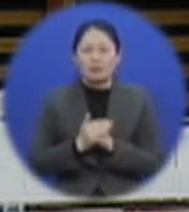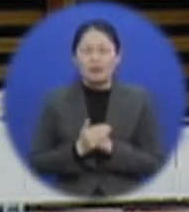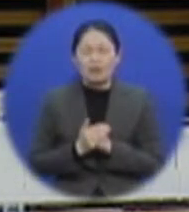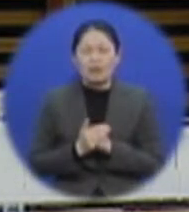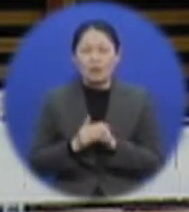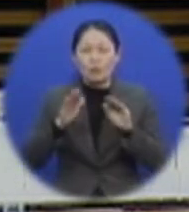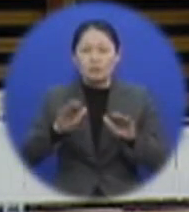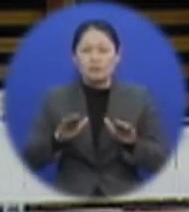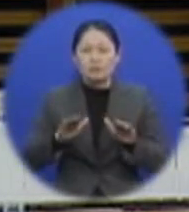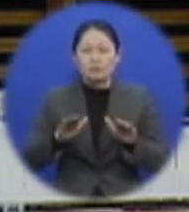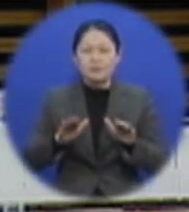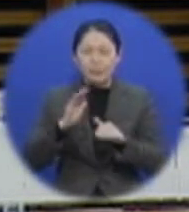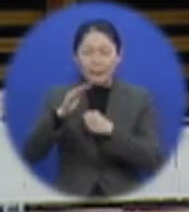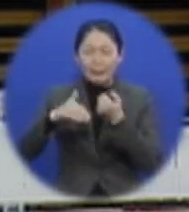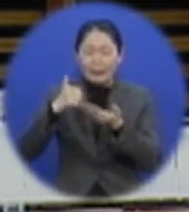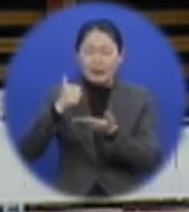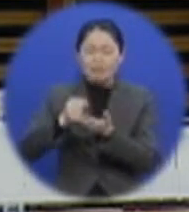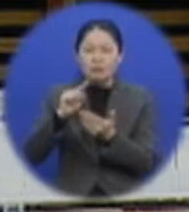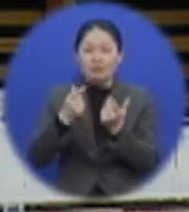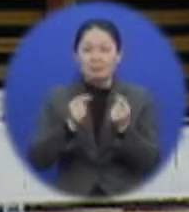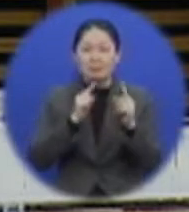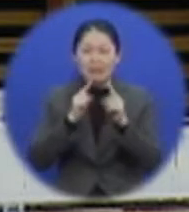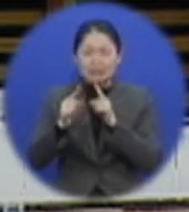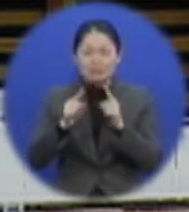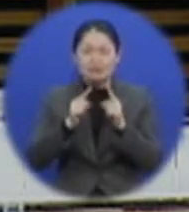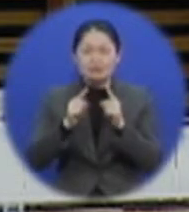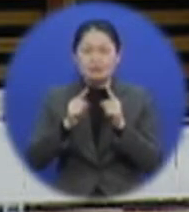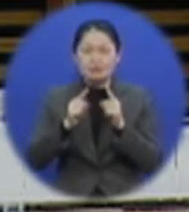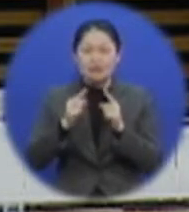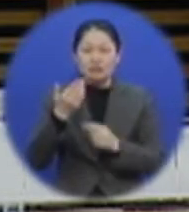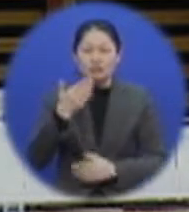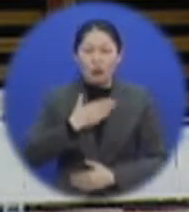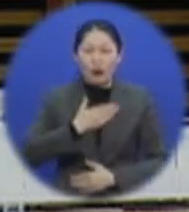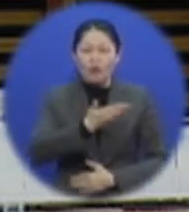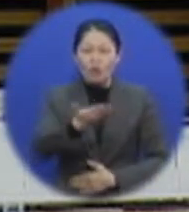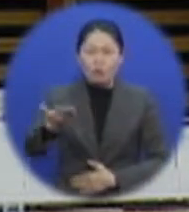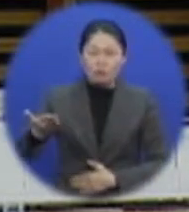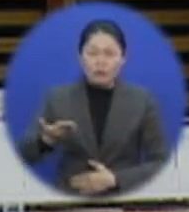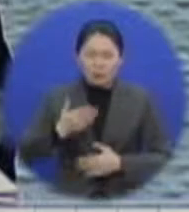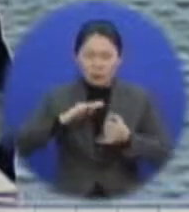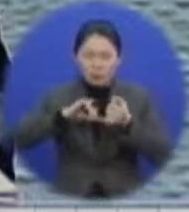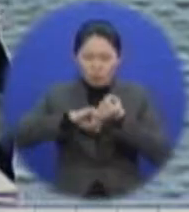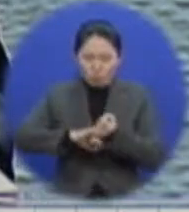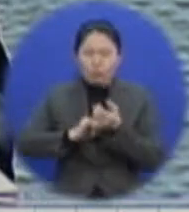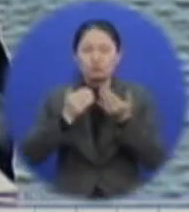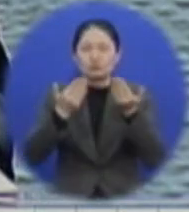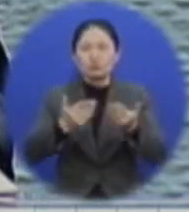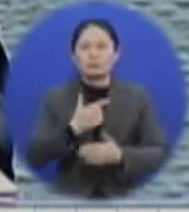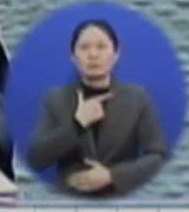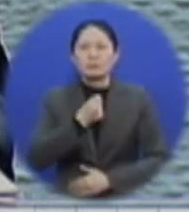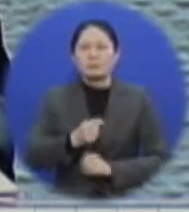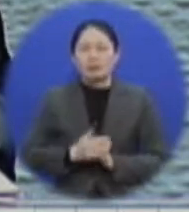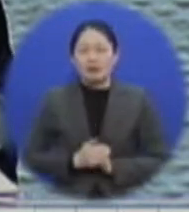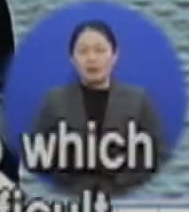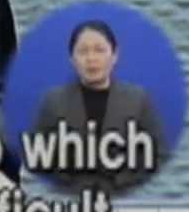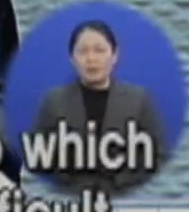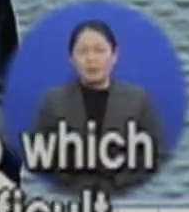오늘 하나님은 그 말씀을 저와 여러분에게 꼭 주시고 싶으신 겁니다